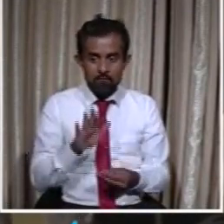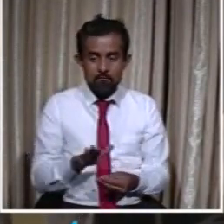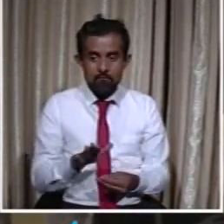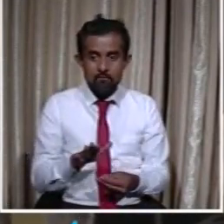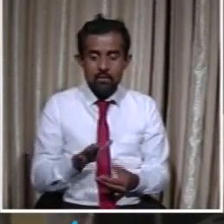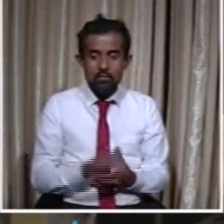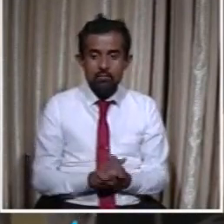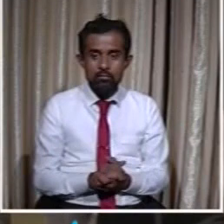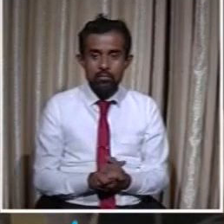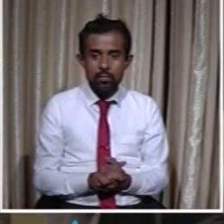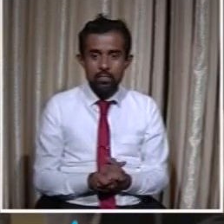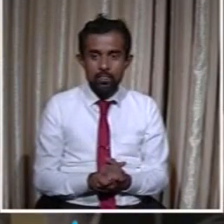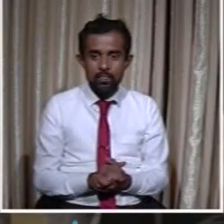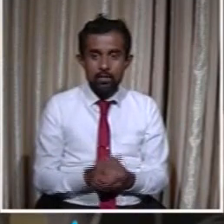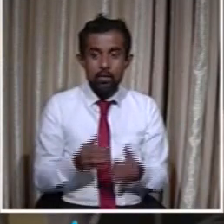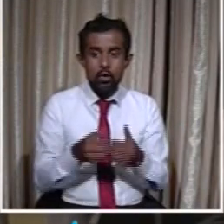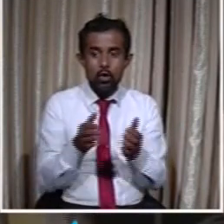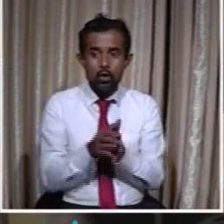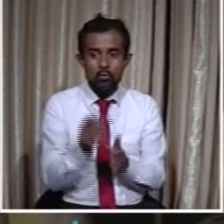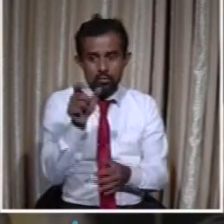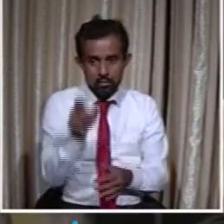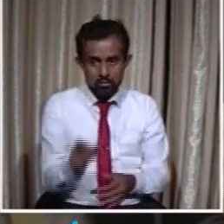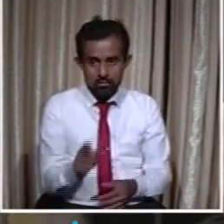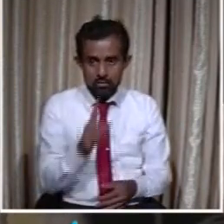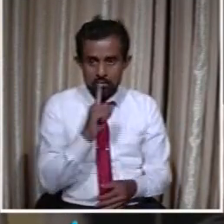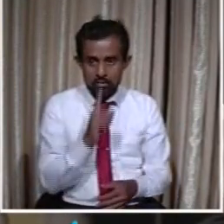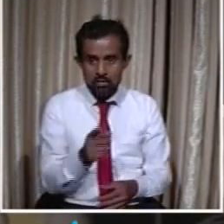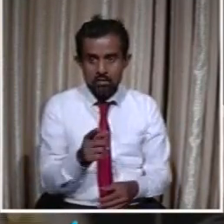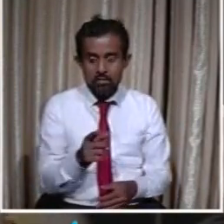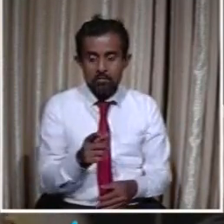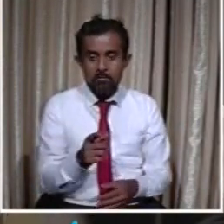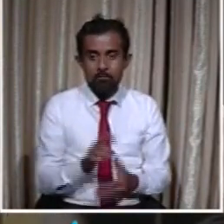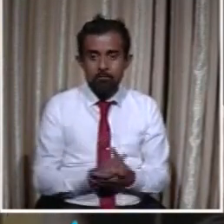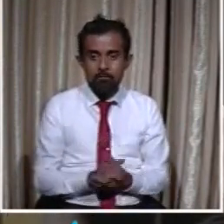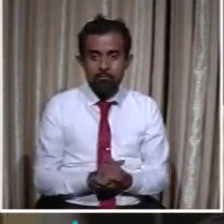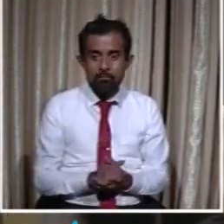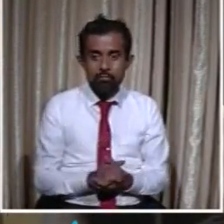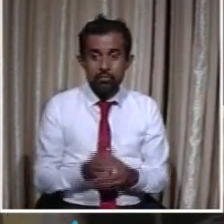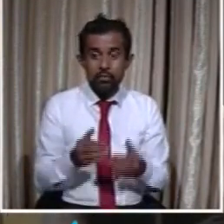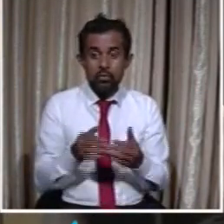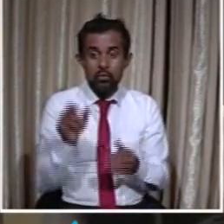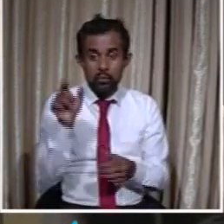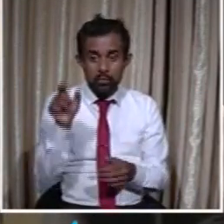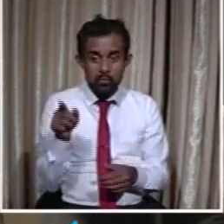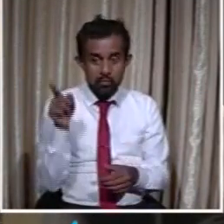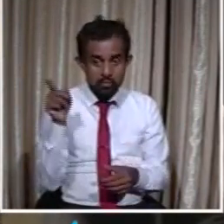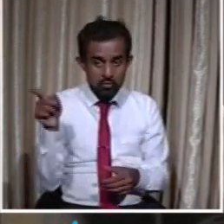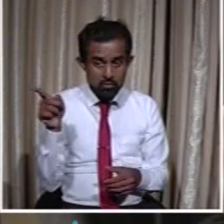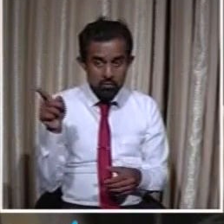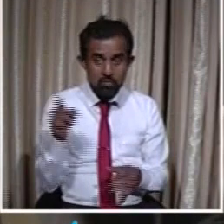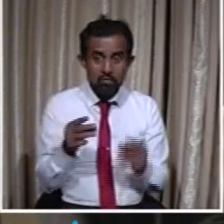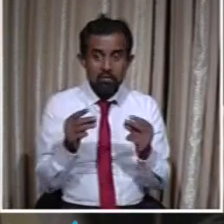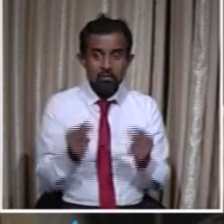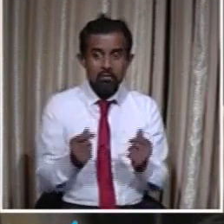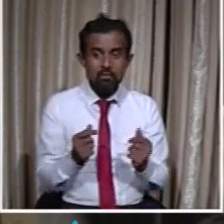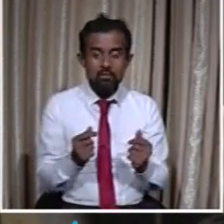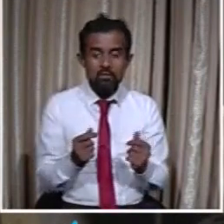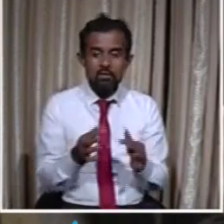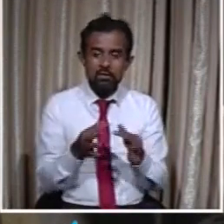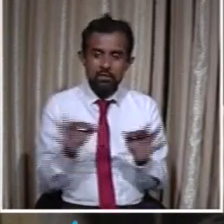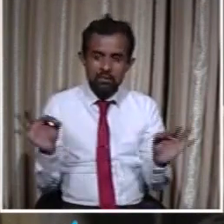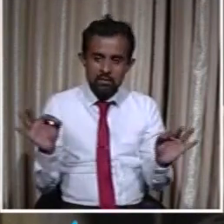வினயமாக கேட்டுக்கொள்வது, அவர்களை உடனடியாக விடுதலை செய்ய வேண்டும் என்று நான் கேட்டுக்கொள்கிறேன். அதே நேரத்தில்